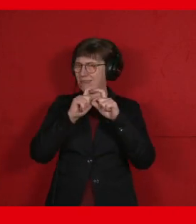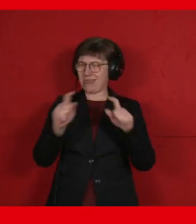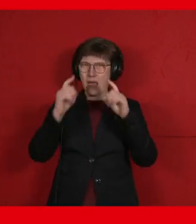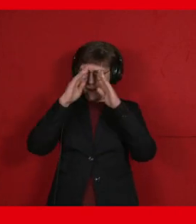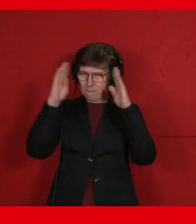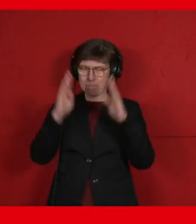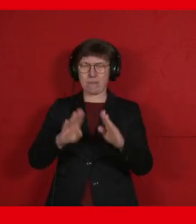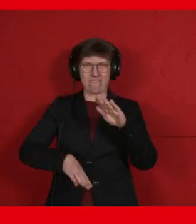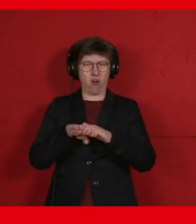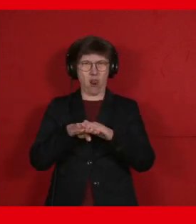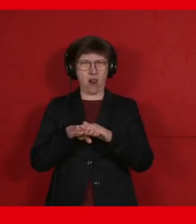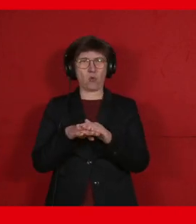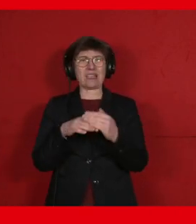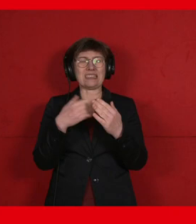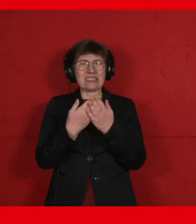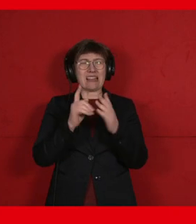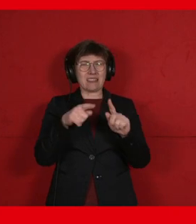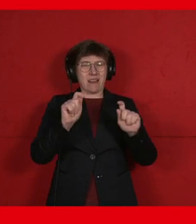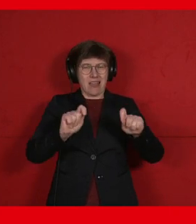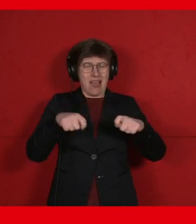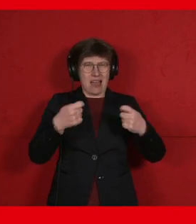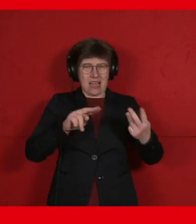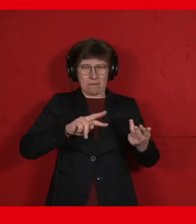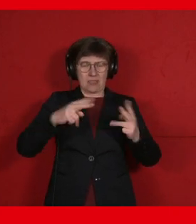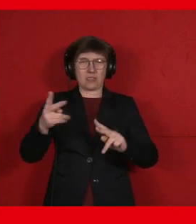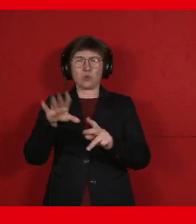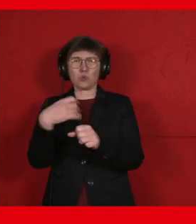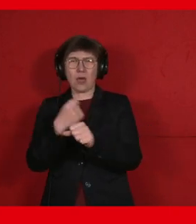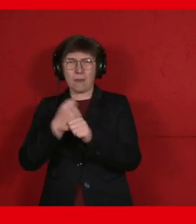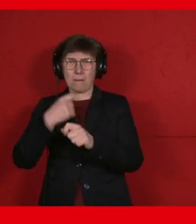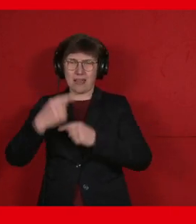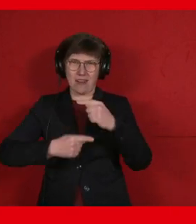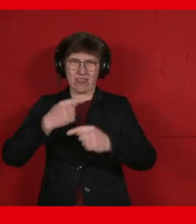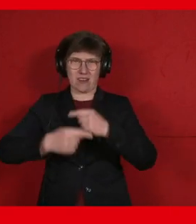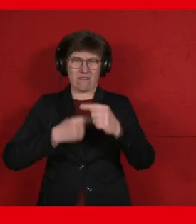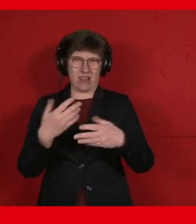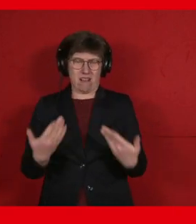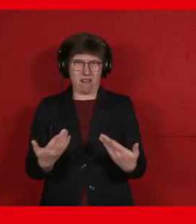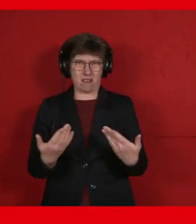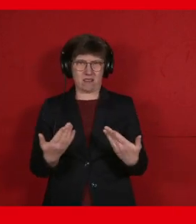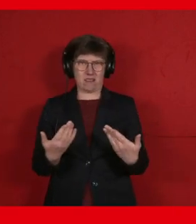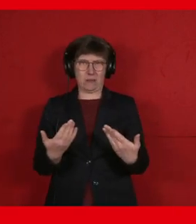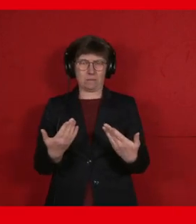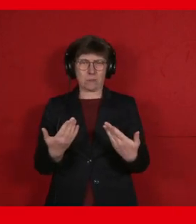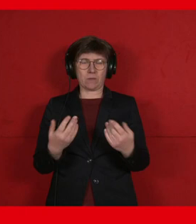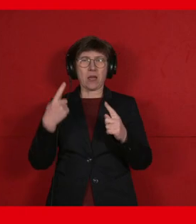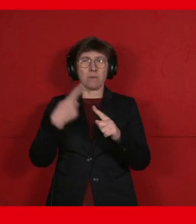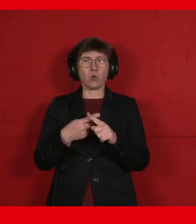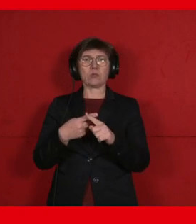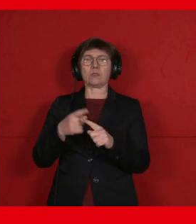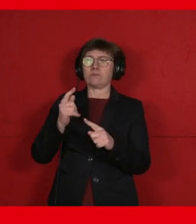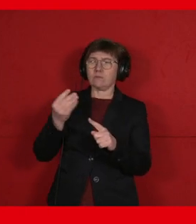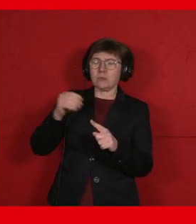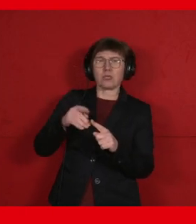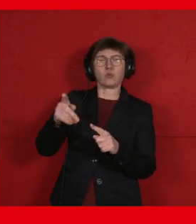dieser Diskussion. Und daraus sozusagen eine solche Zusammenarbeit zu entwickeln und da schließen wir